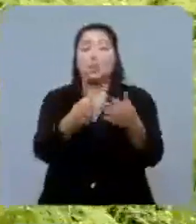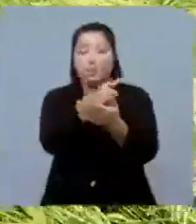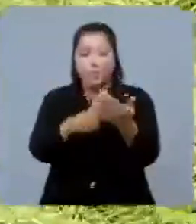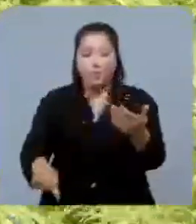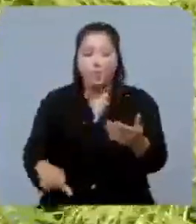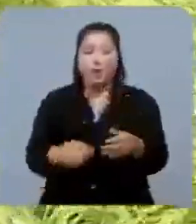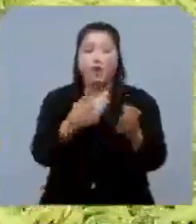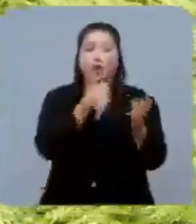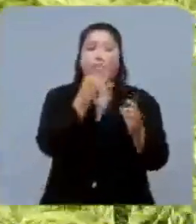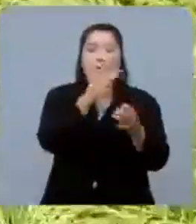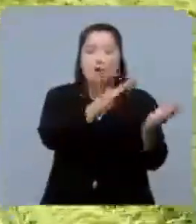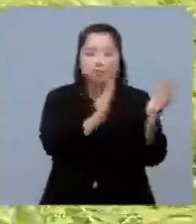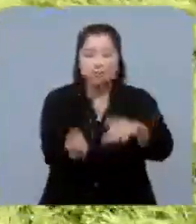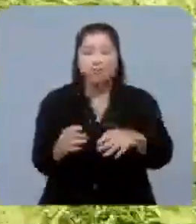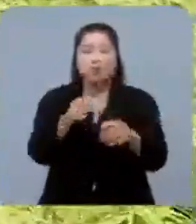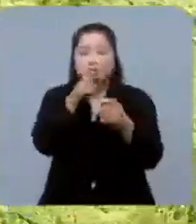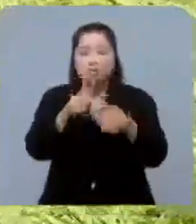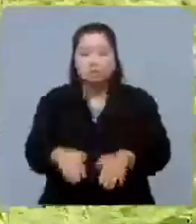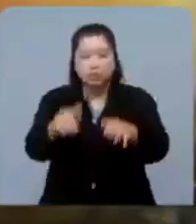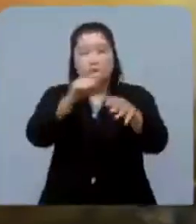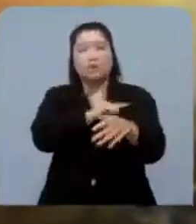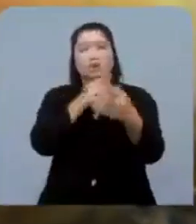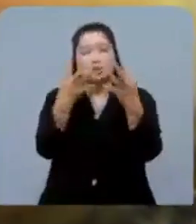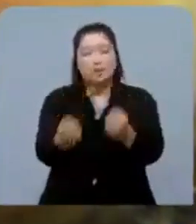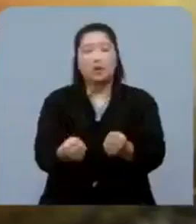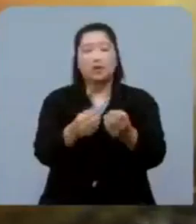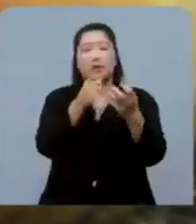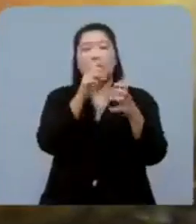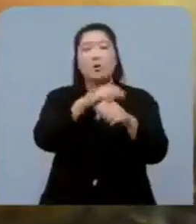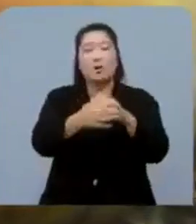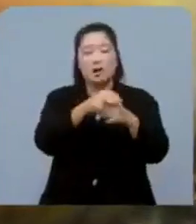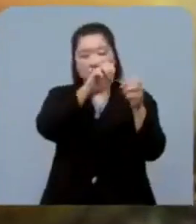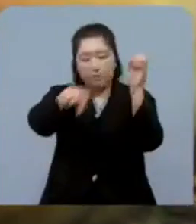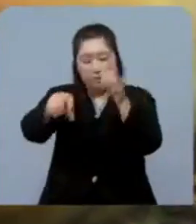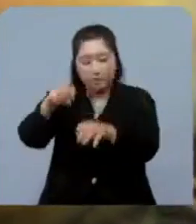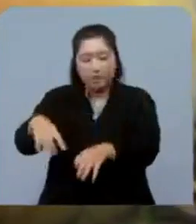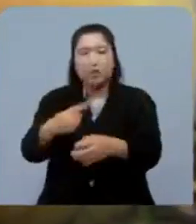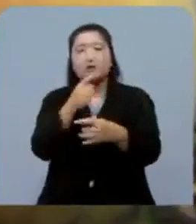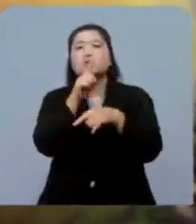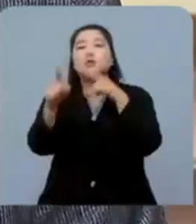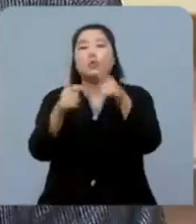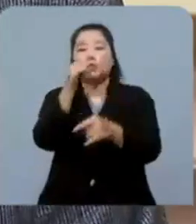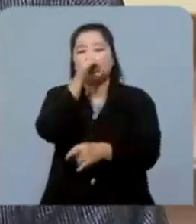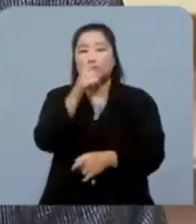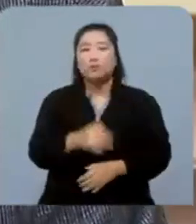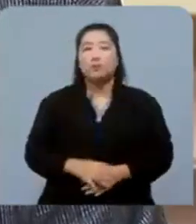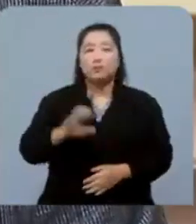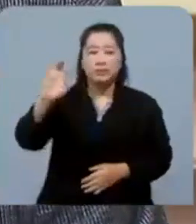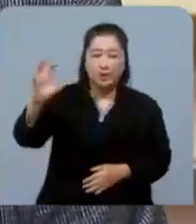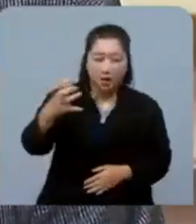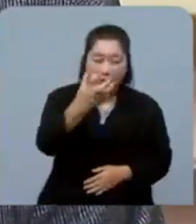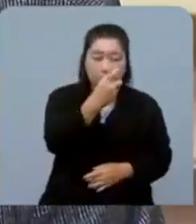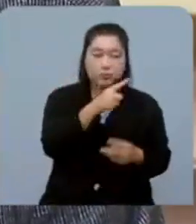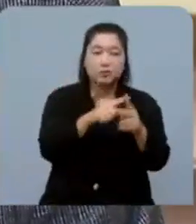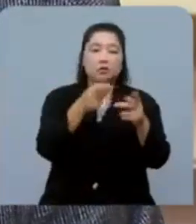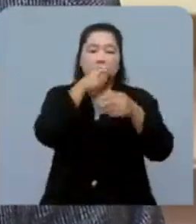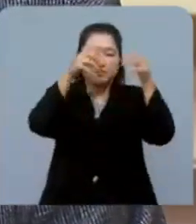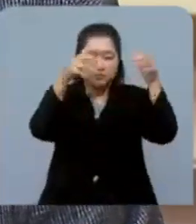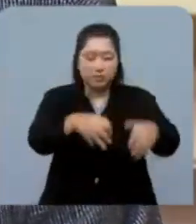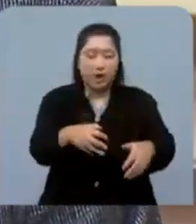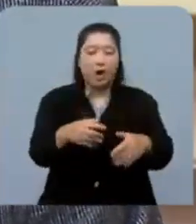벼 쓰러짐과 침수 피해가 가장 컸고 낙과 신고도 잇따랐습니다. 태풍이라든지